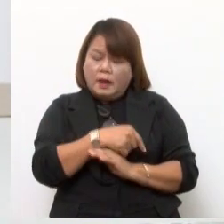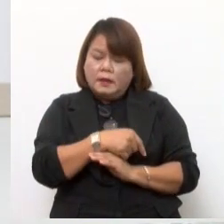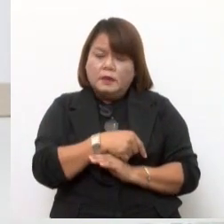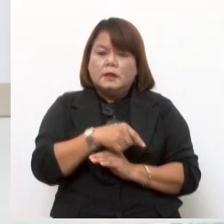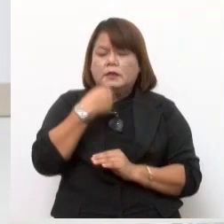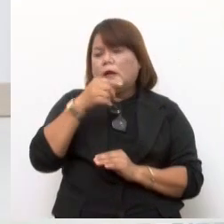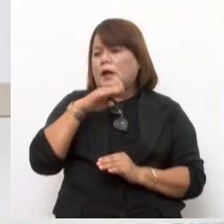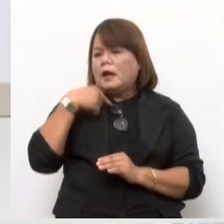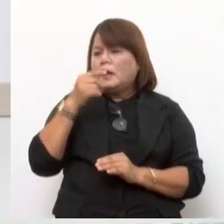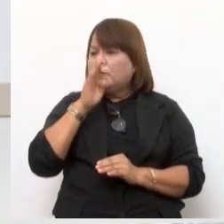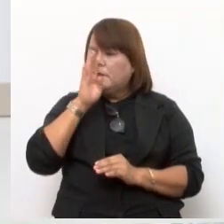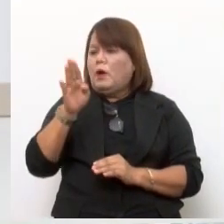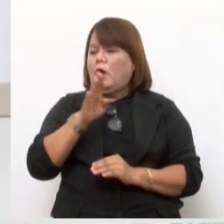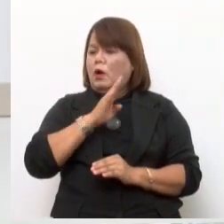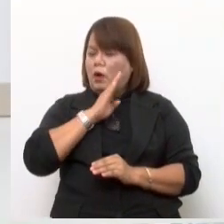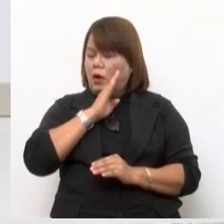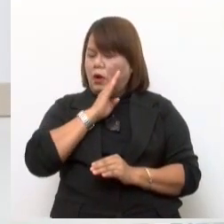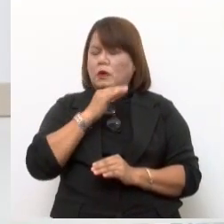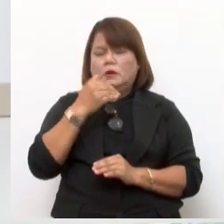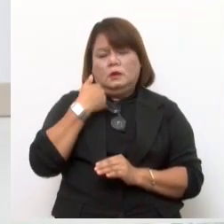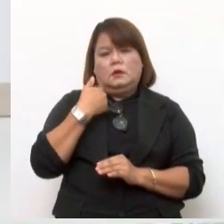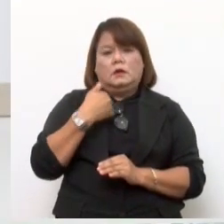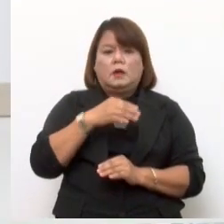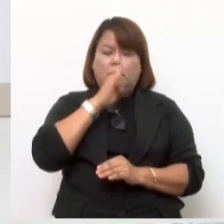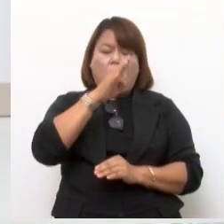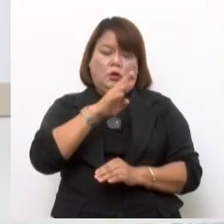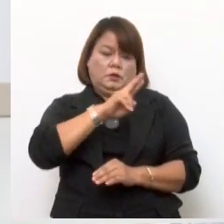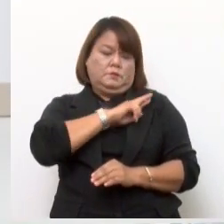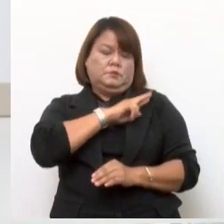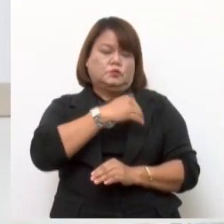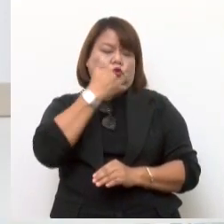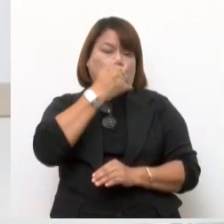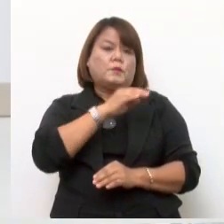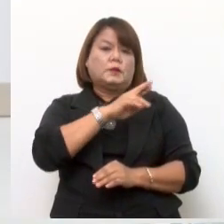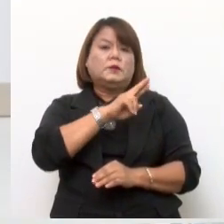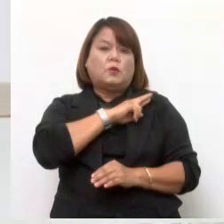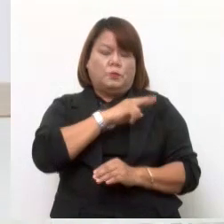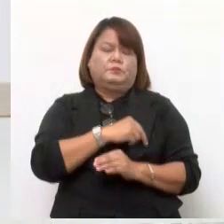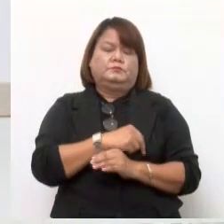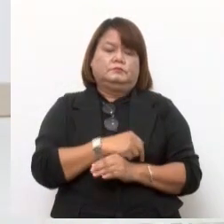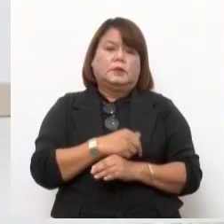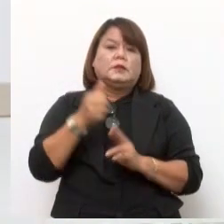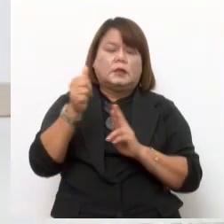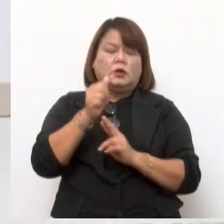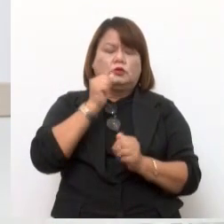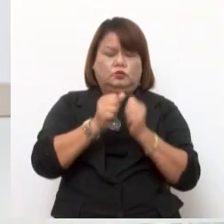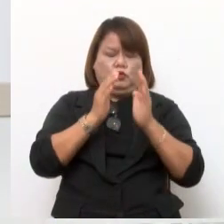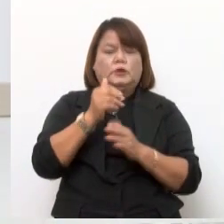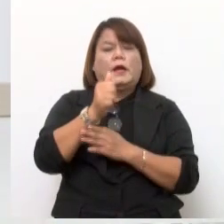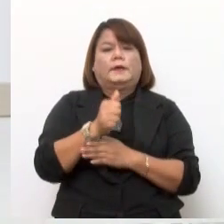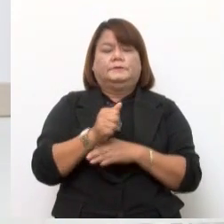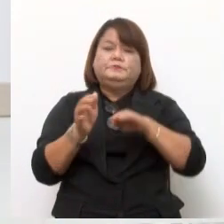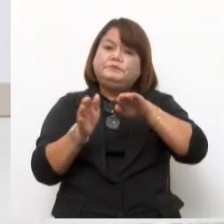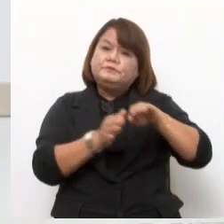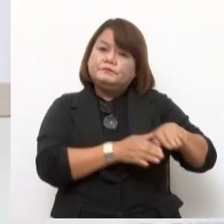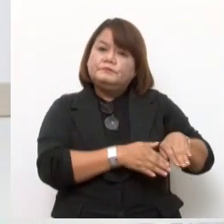ใครไปกล่าวอ้างก็ให้แจ้งมาที่ผมหรือท่านรองหรือท่านผู้ช่วยทุกๆคนได้ครับต่อไปอีก